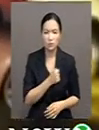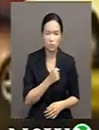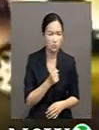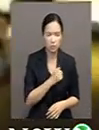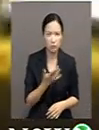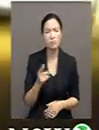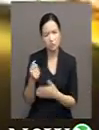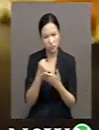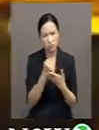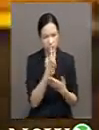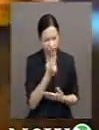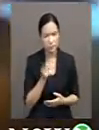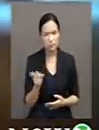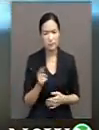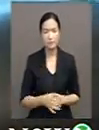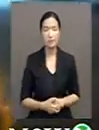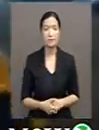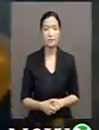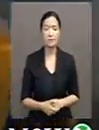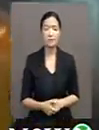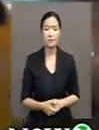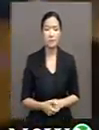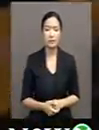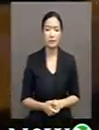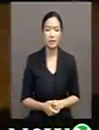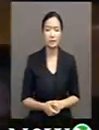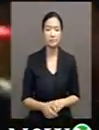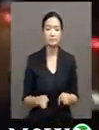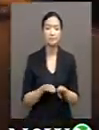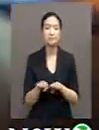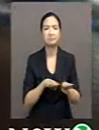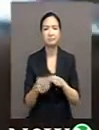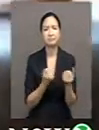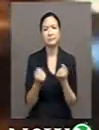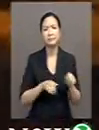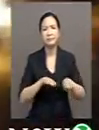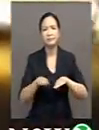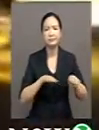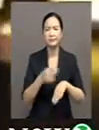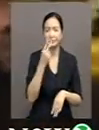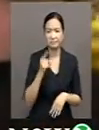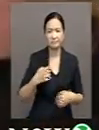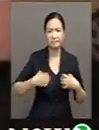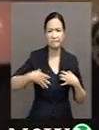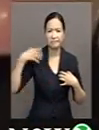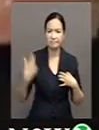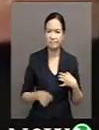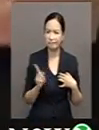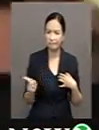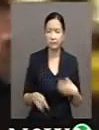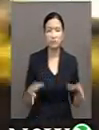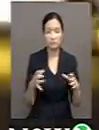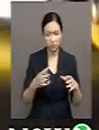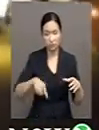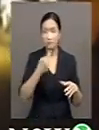เนี่ยมาช่วยกันดูหน่อย ค่ะก็อยากที่จะนำคลิปนี้นะคะมานำเสนอกันให้ผู้หลักผู้ใหญ่ได้เห็นความเดือดร้อนด้วยคือถ้ากลุ่ม